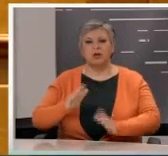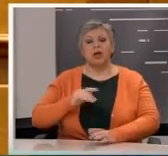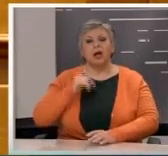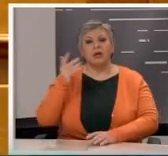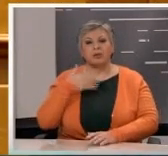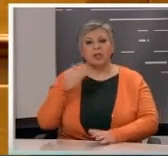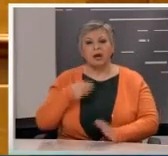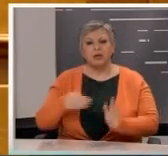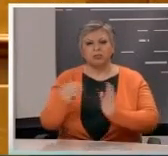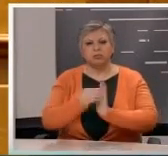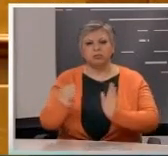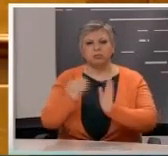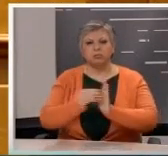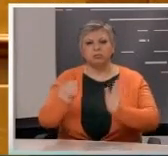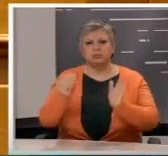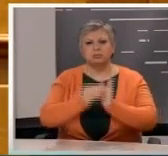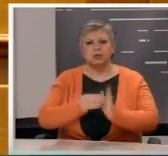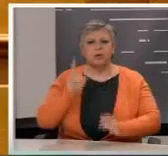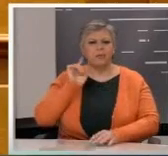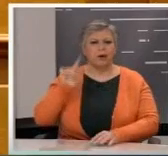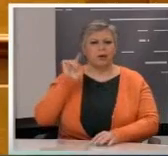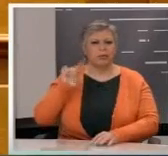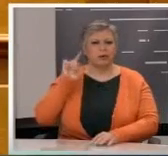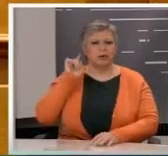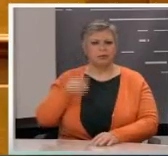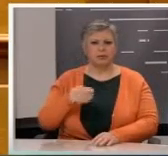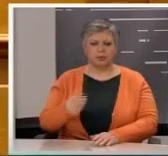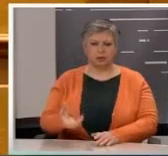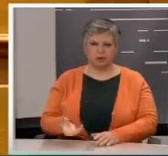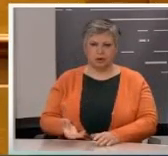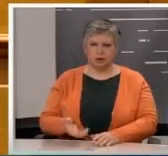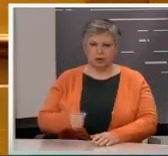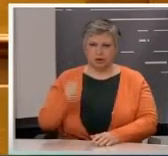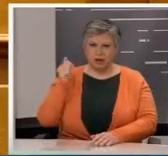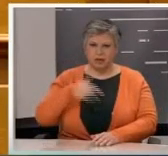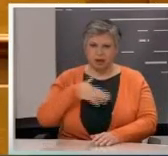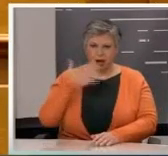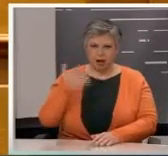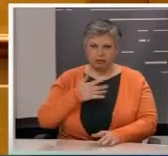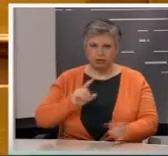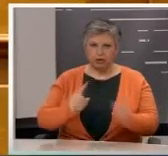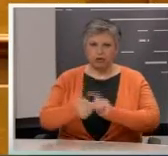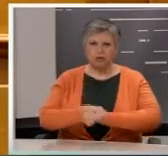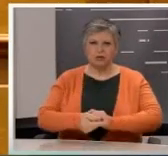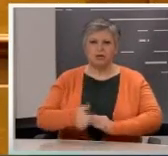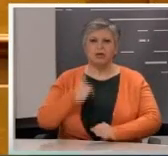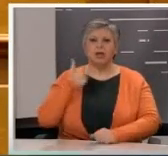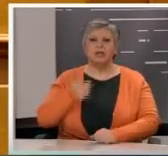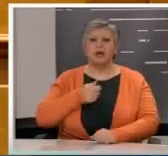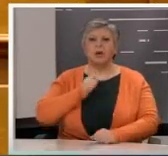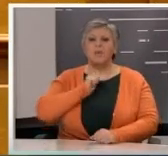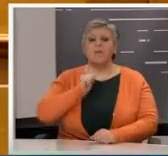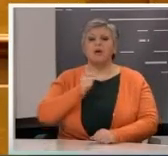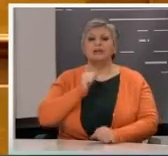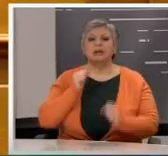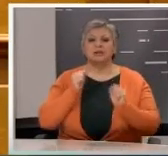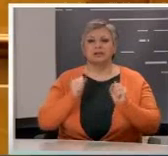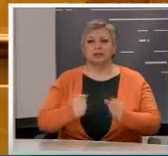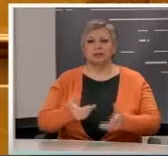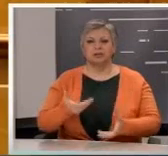αδικήματα. Αυτό δεν έρχεται σε απευθείας αντίθεση με την πολιτική σας θέση ότι το 86 παράγραφος